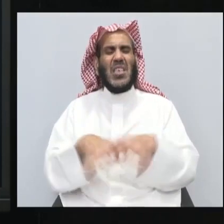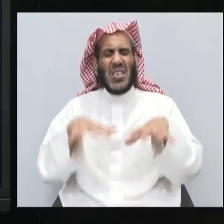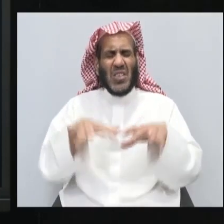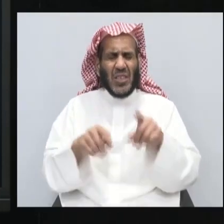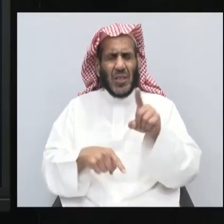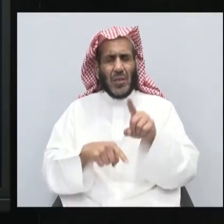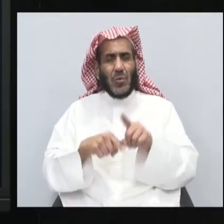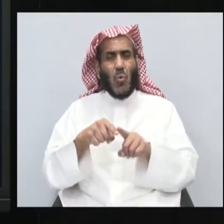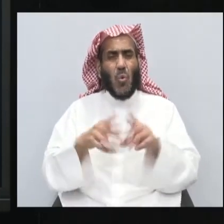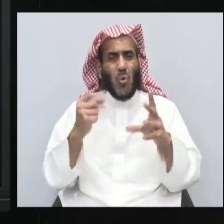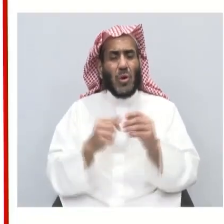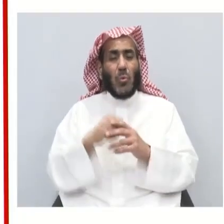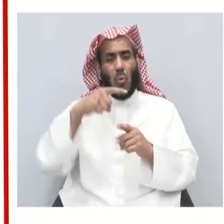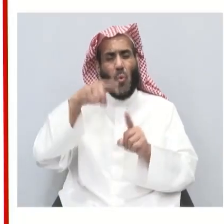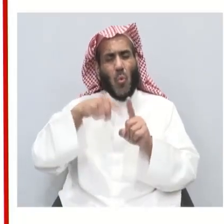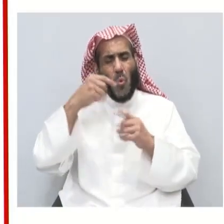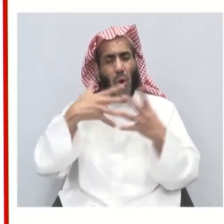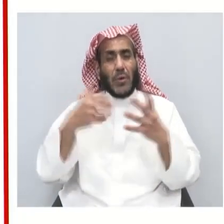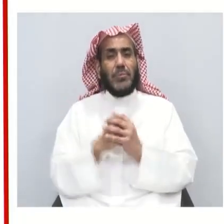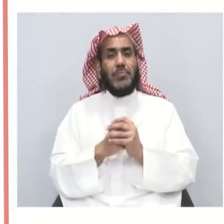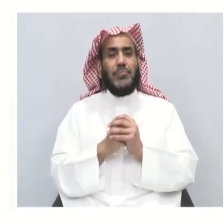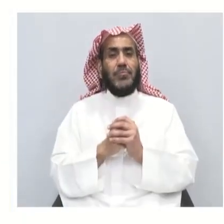الحرارة، الضغط الشديد والحرارة العالية.